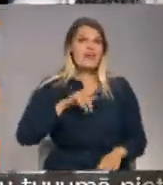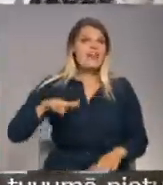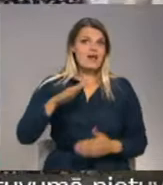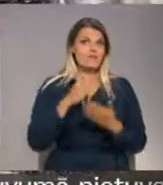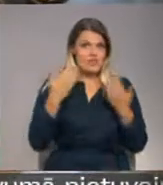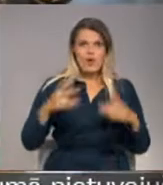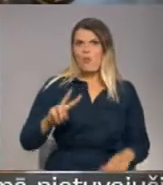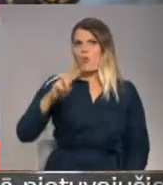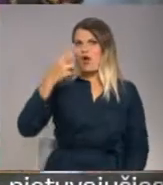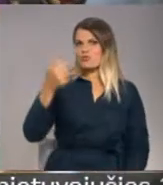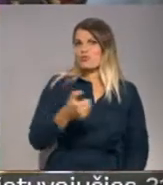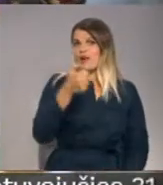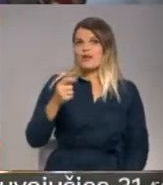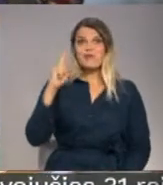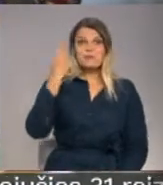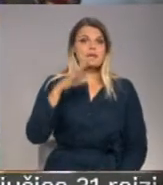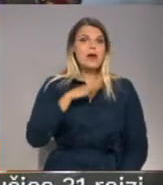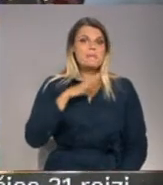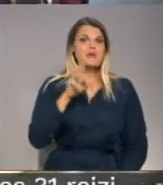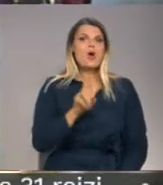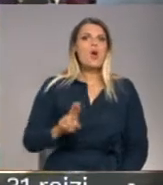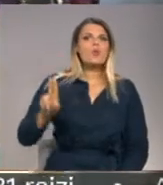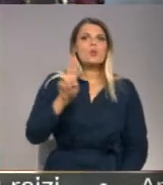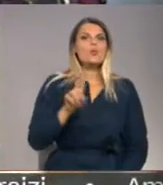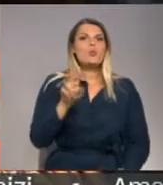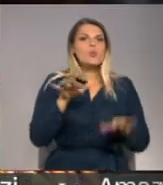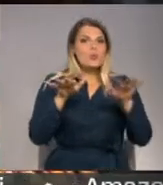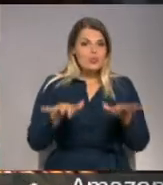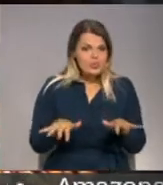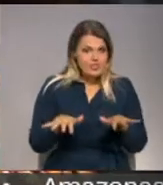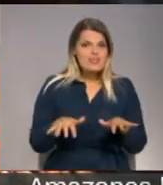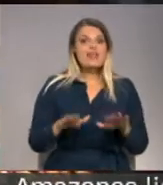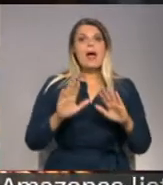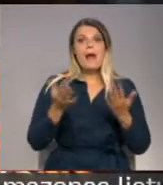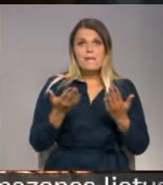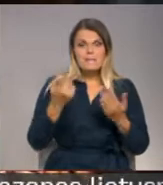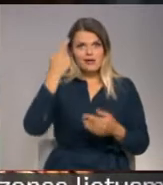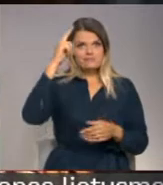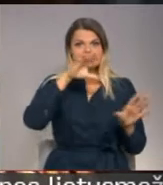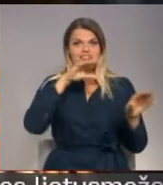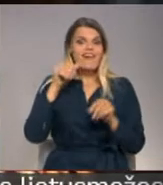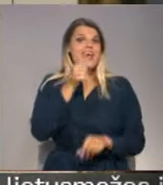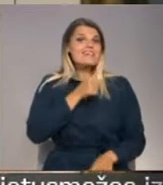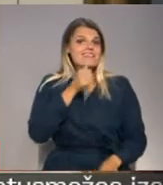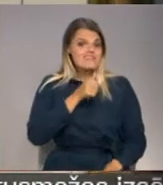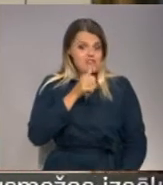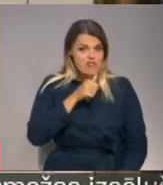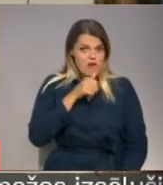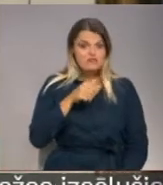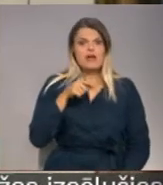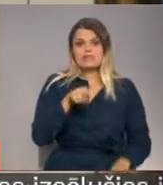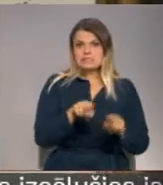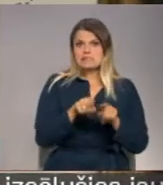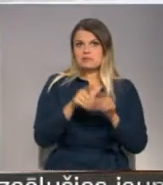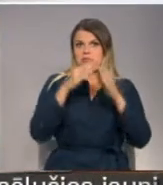notika otro reizi. Pirmā norisinājās jūnijā Lībiešu krastā, bet pati pasākuma ideja aizgūt no Igaunijas, kur šādas